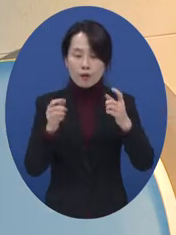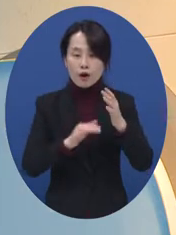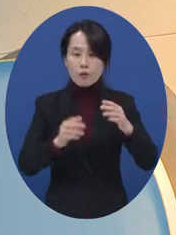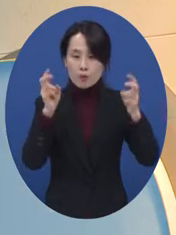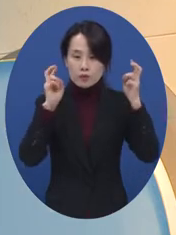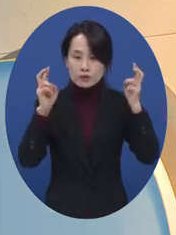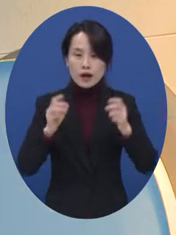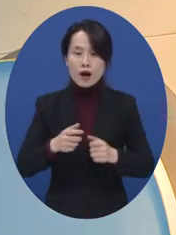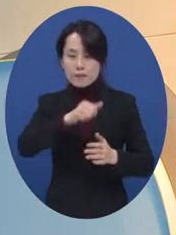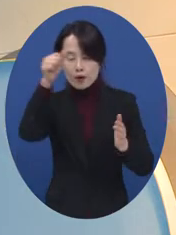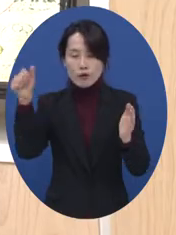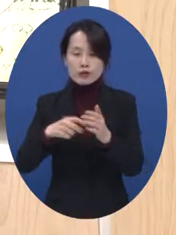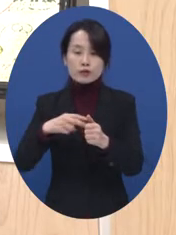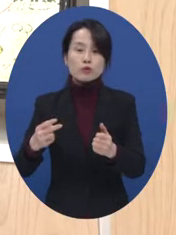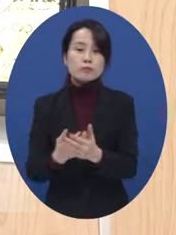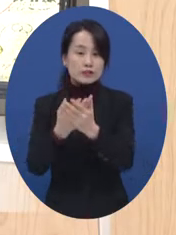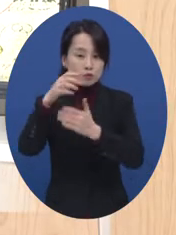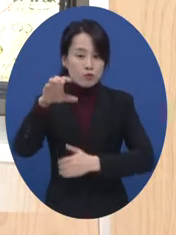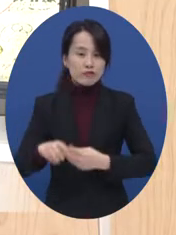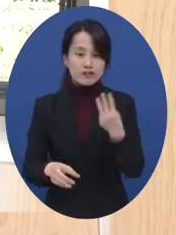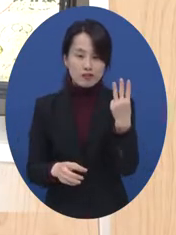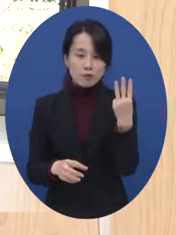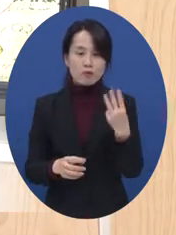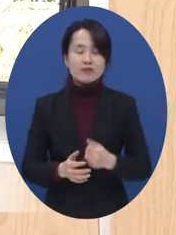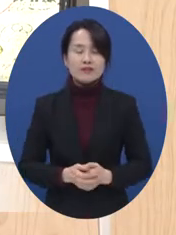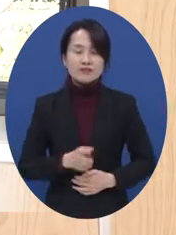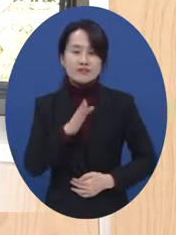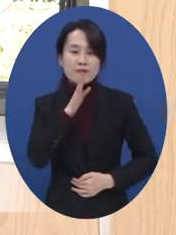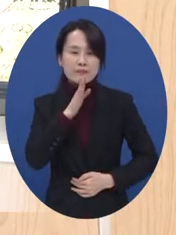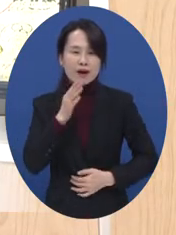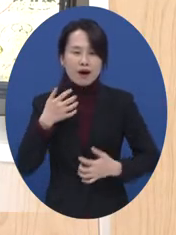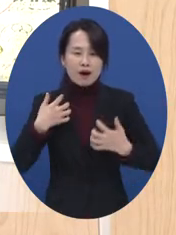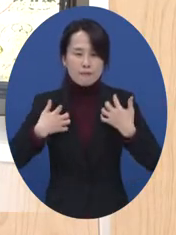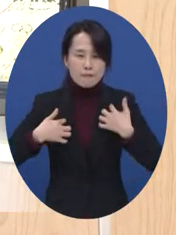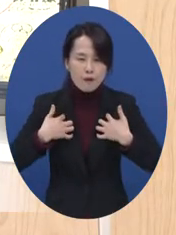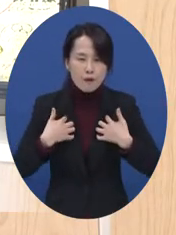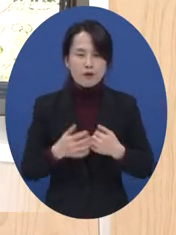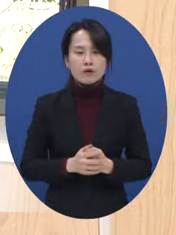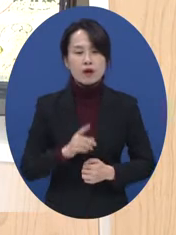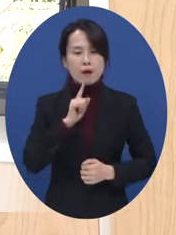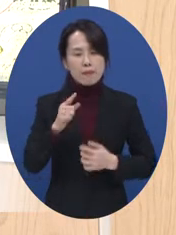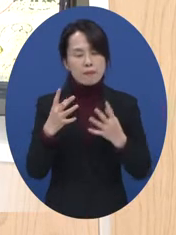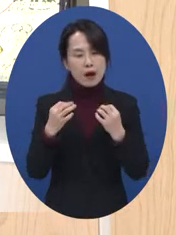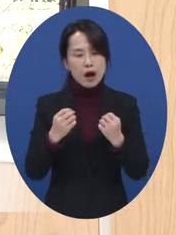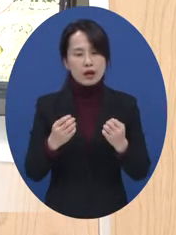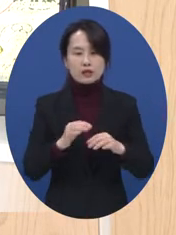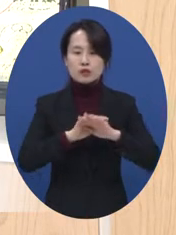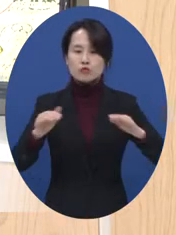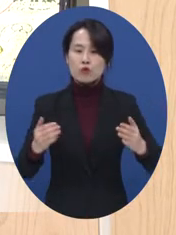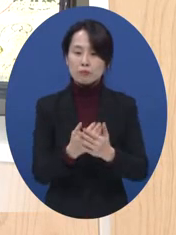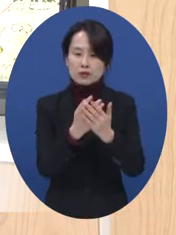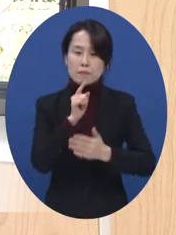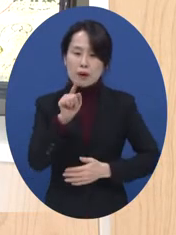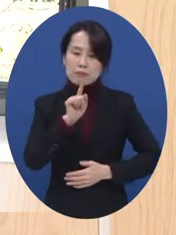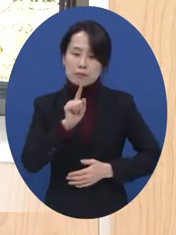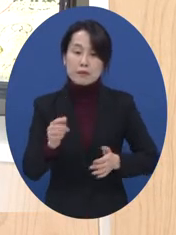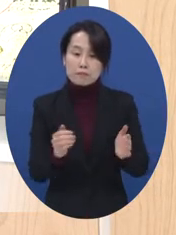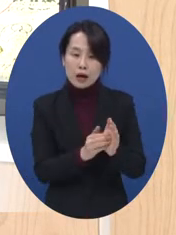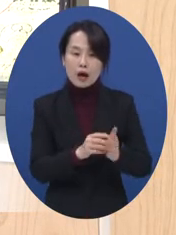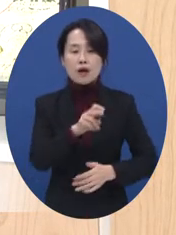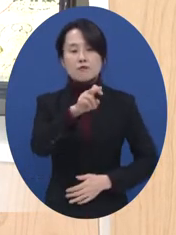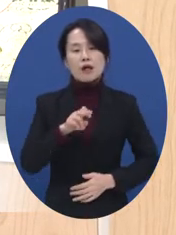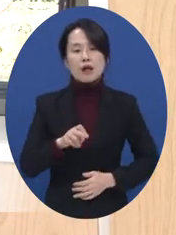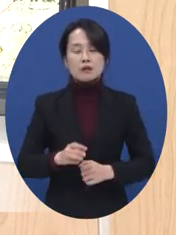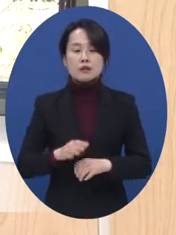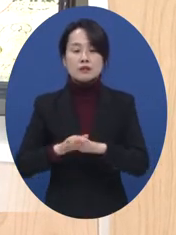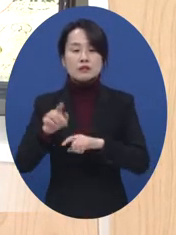3곳이 대상입니다 참으로 기쁩니다 사실상 그동안 말로는 많이 기종 발진을 얘기 해왔지만 이렇게